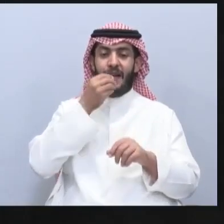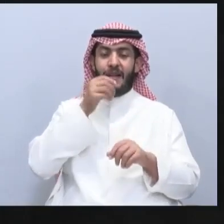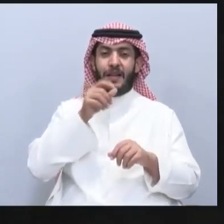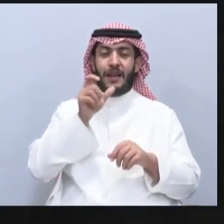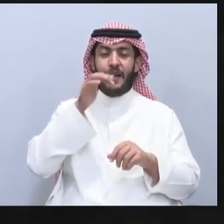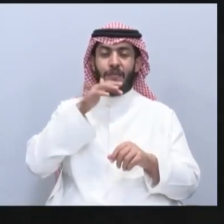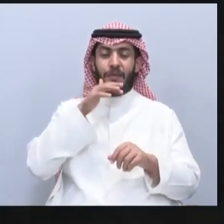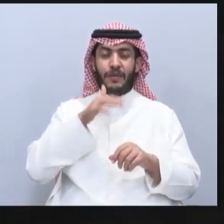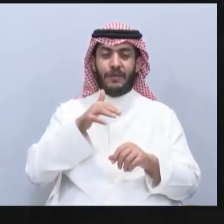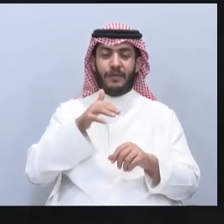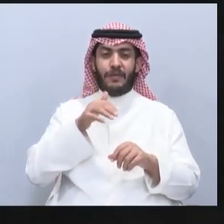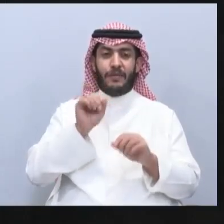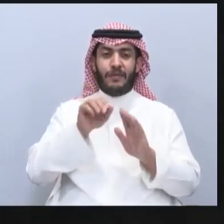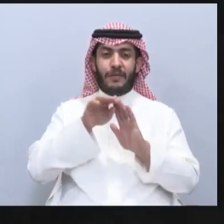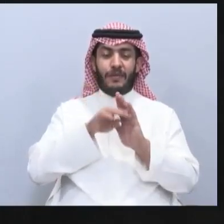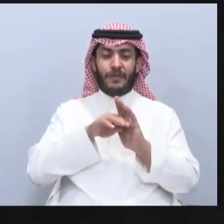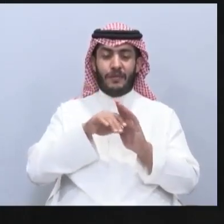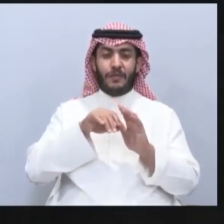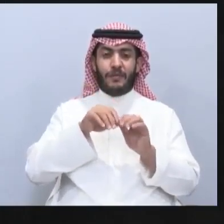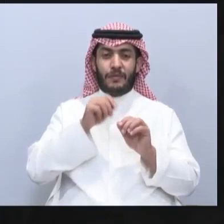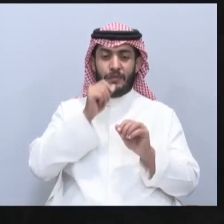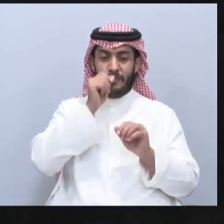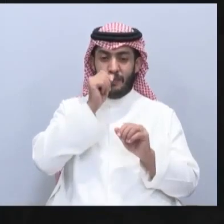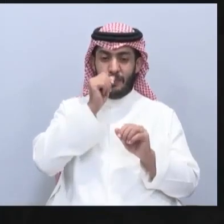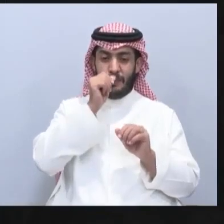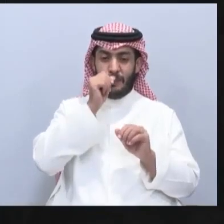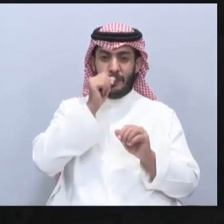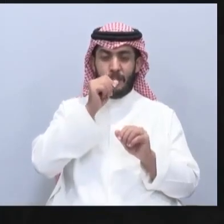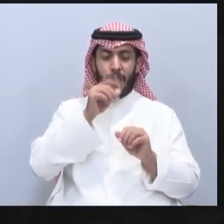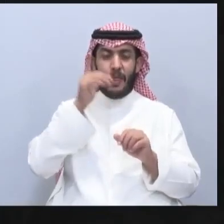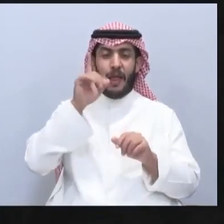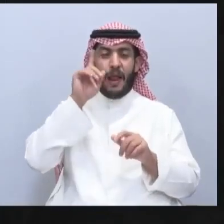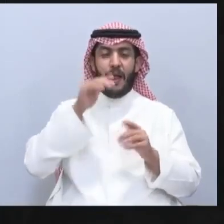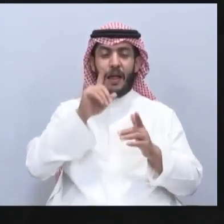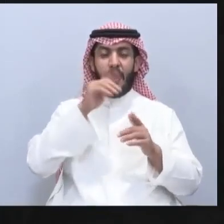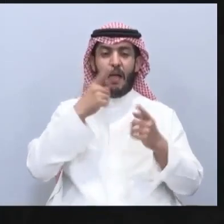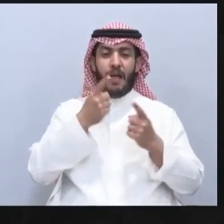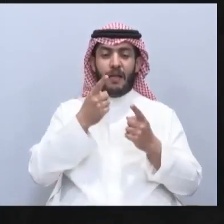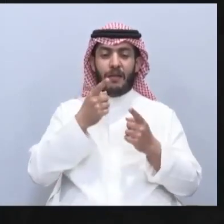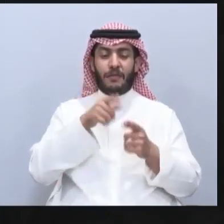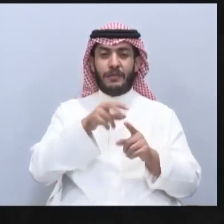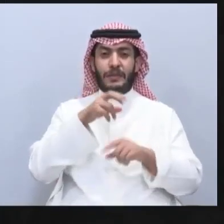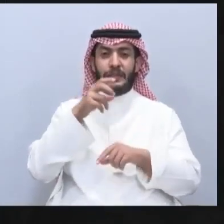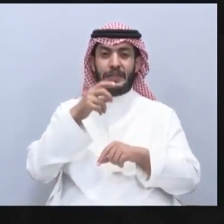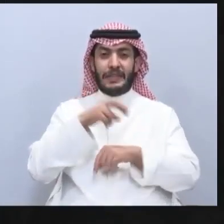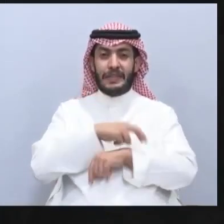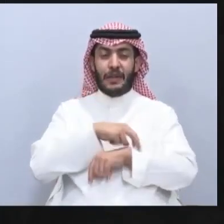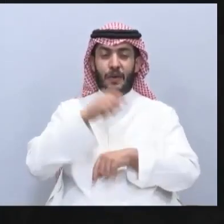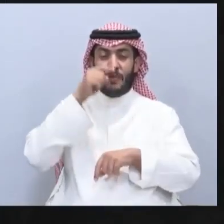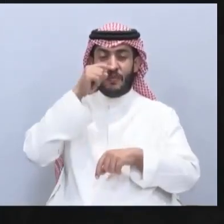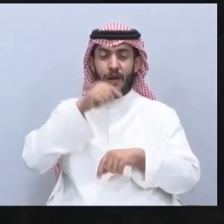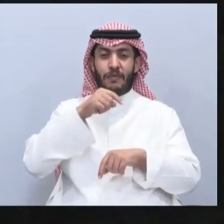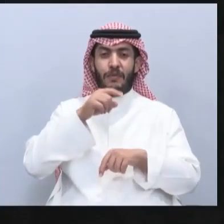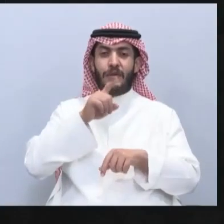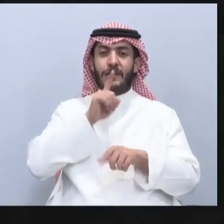وسلم كان يراعي المزكي كيف كان يراعيه صلى الله عليه وسلم هذه الزكاه واجبه وهو